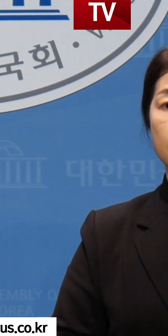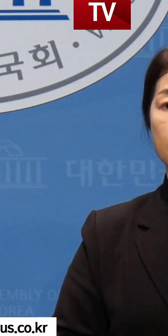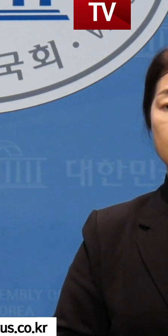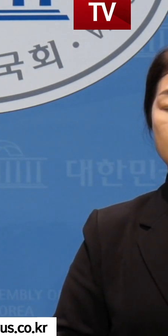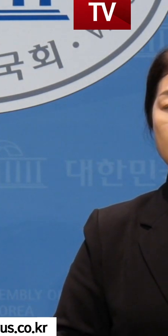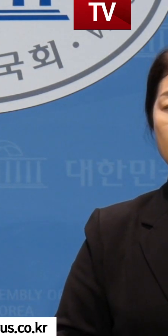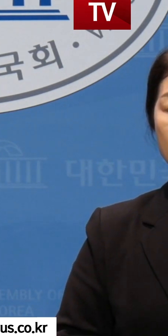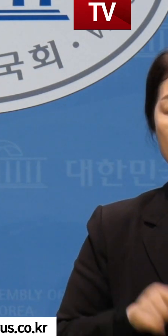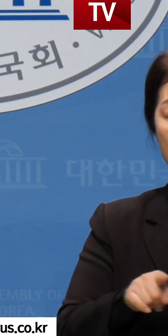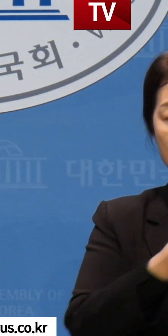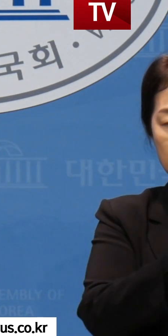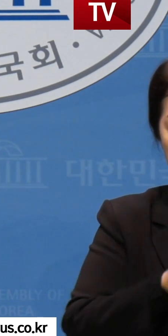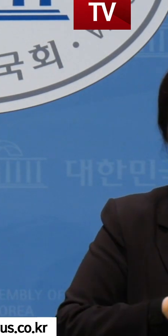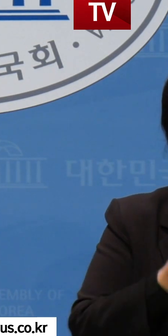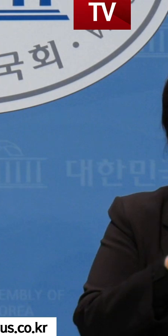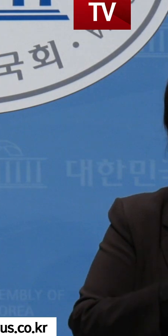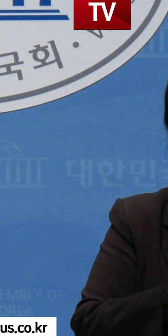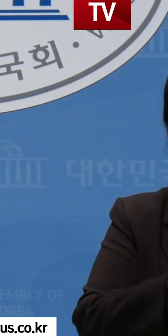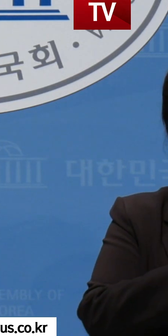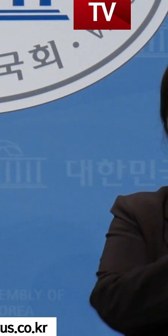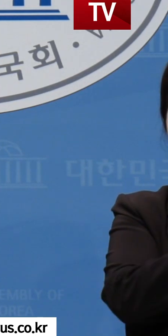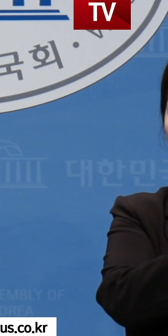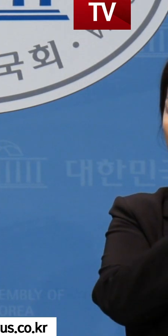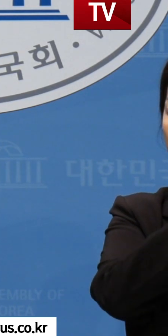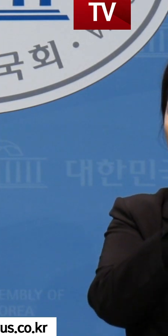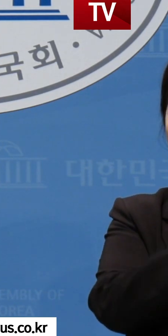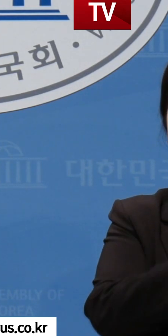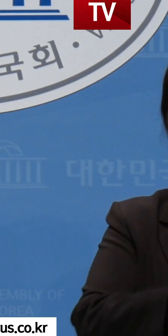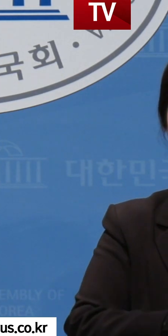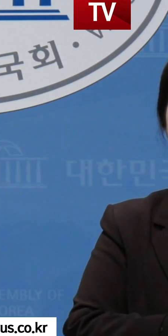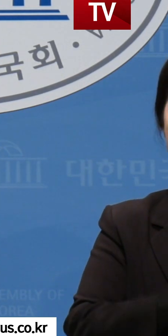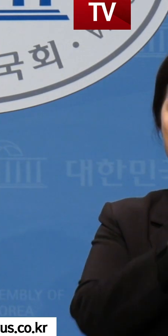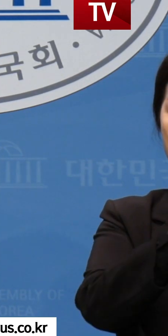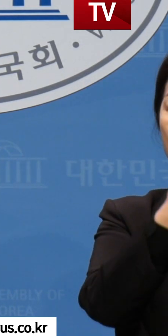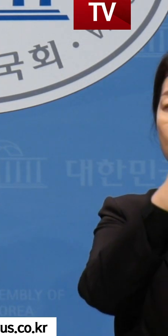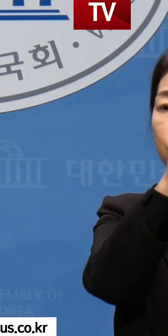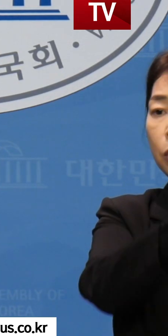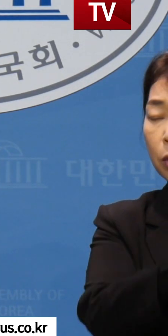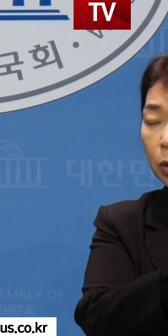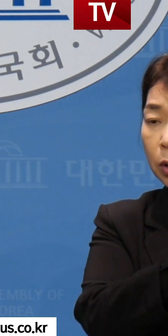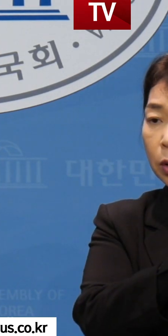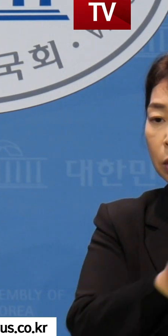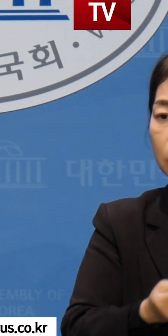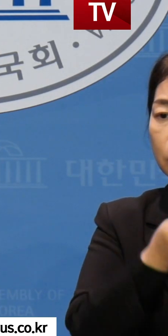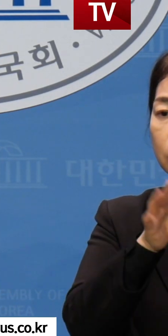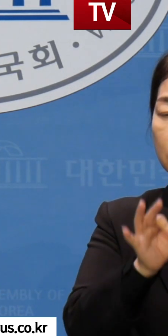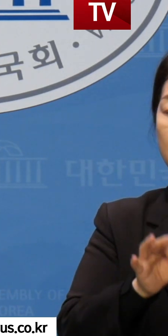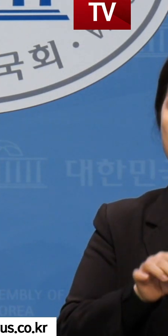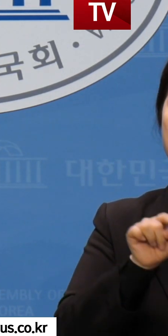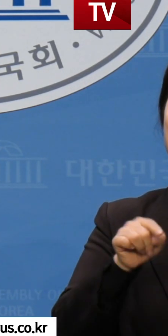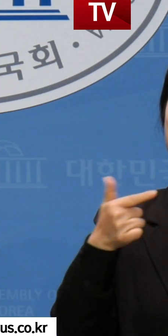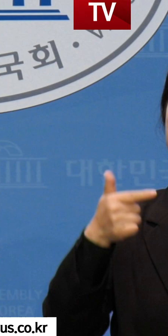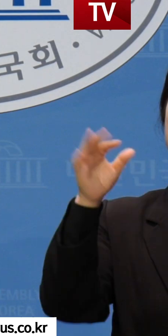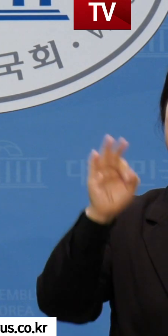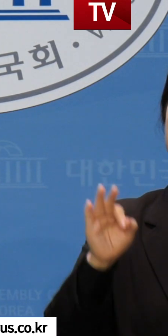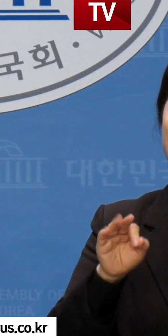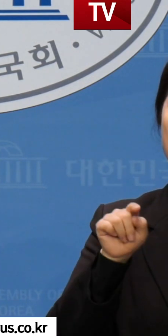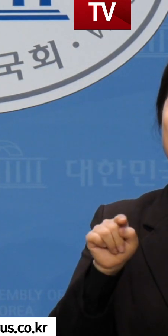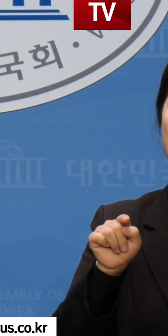고정이자 여신 비율도 증권사의 경우에 21.9%를 넘고 있습니다. 저축은행이